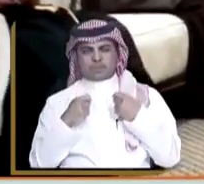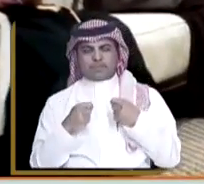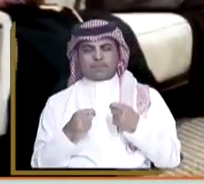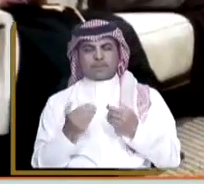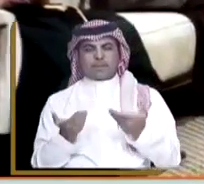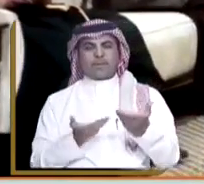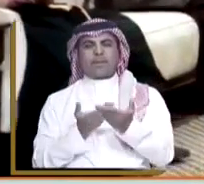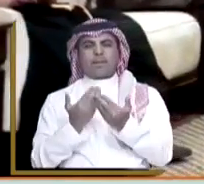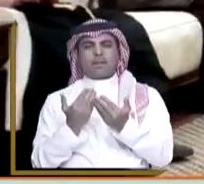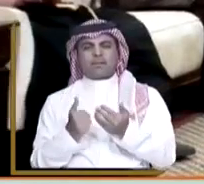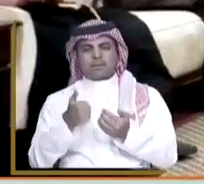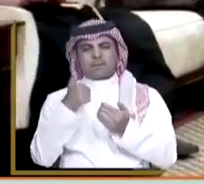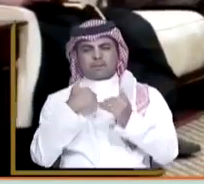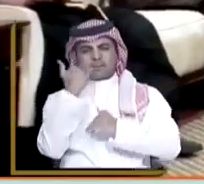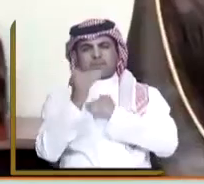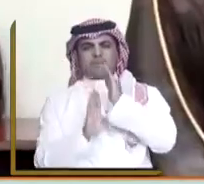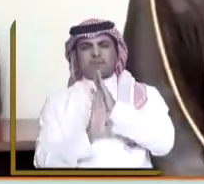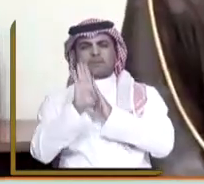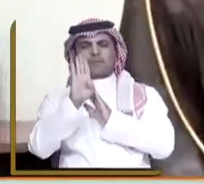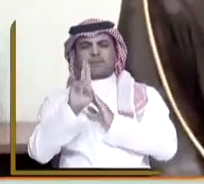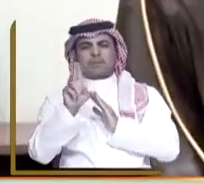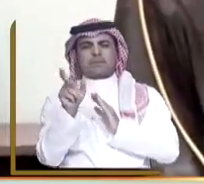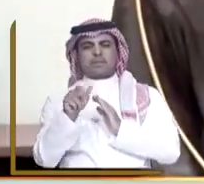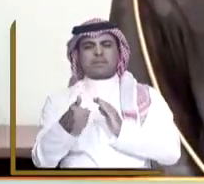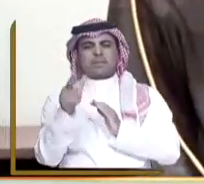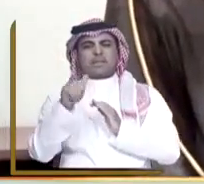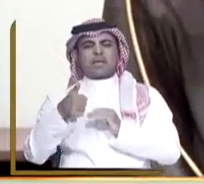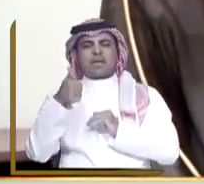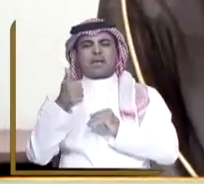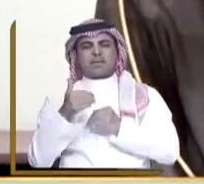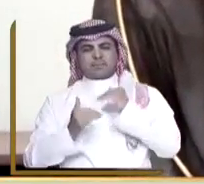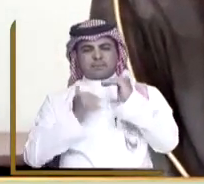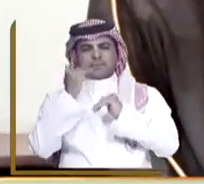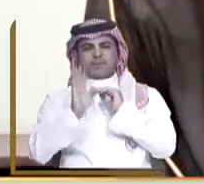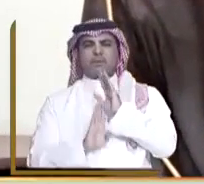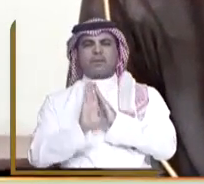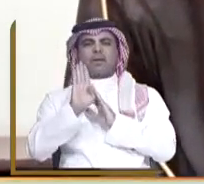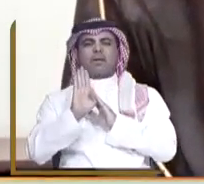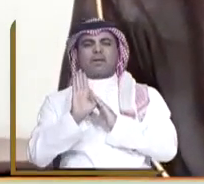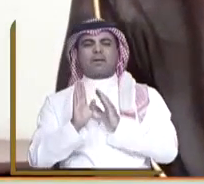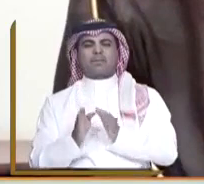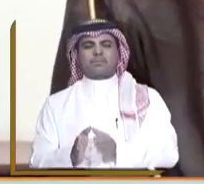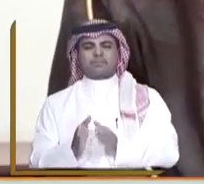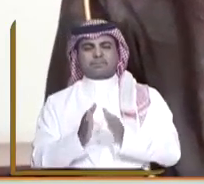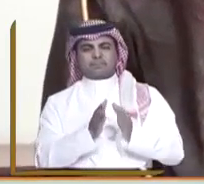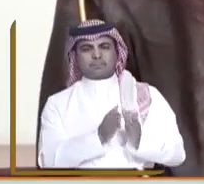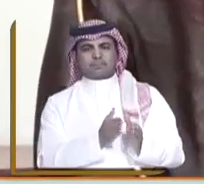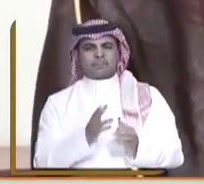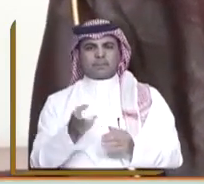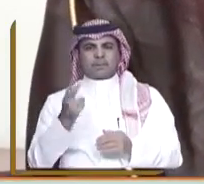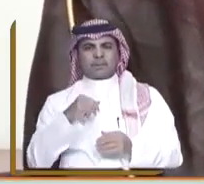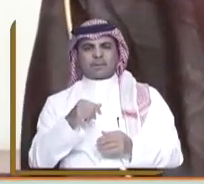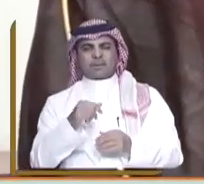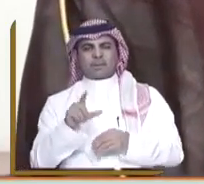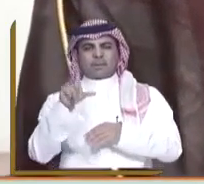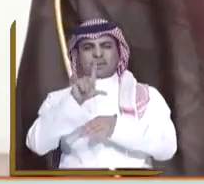وتمنياتهما لحكومه والشعب جمهوريه التنزانيا الصديقه بالمزيد من التقدم والازدهار فيما عبرت